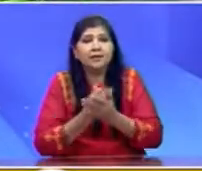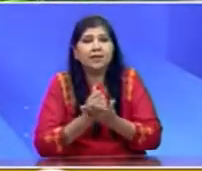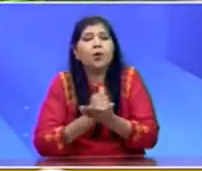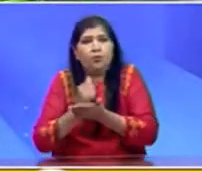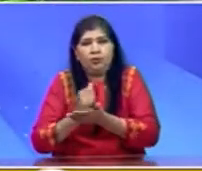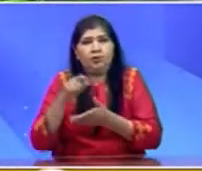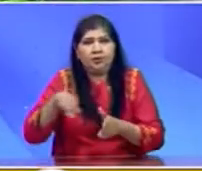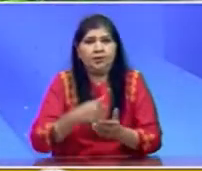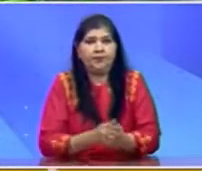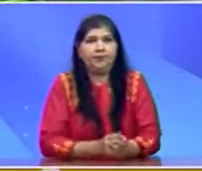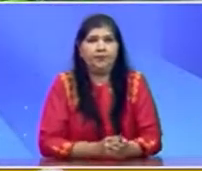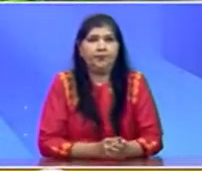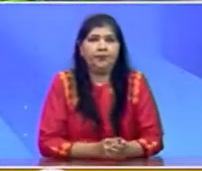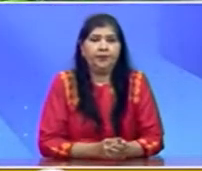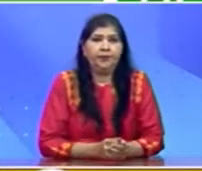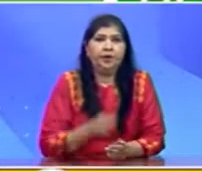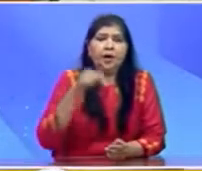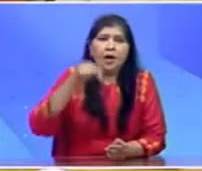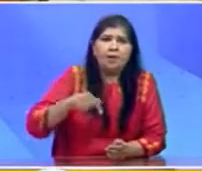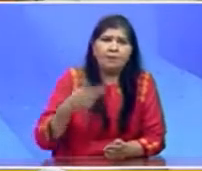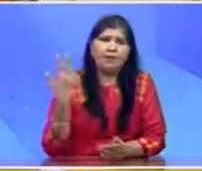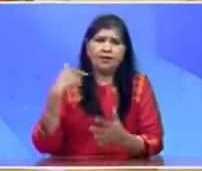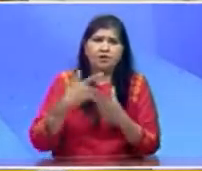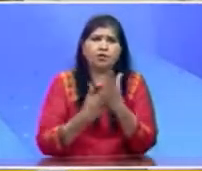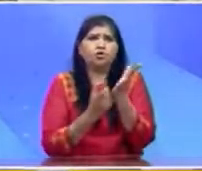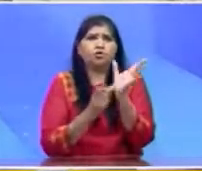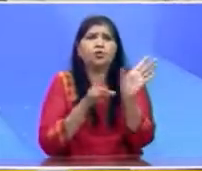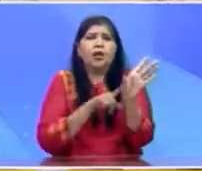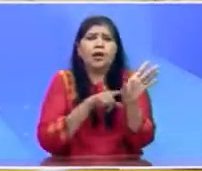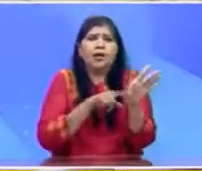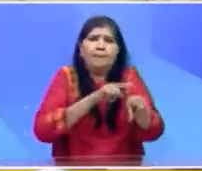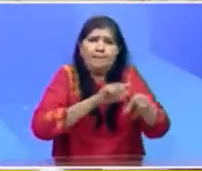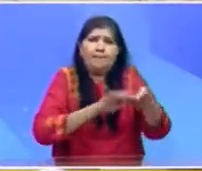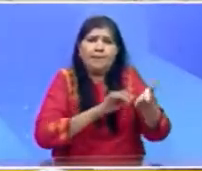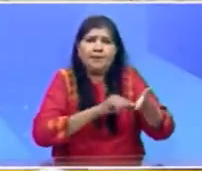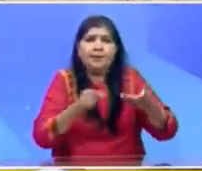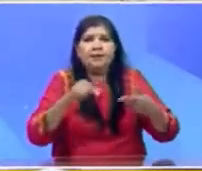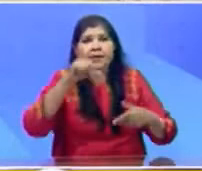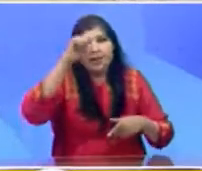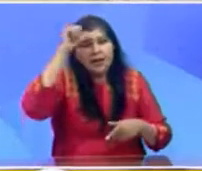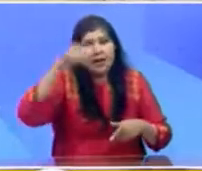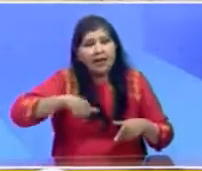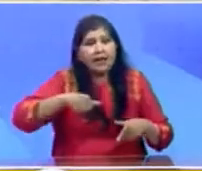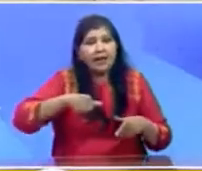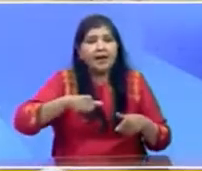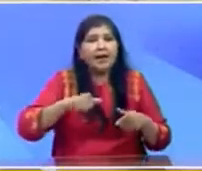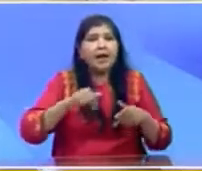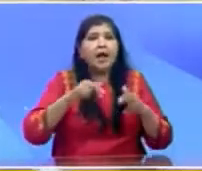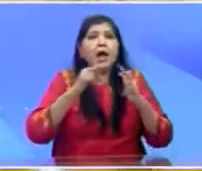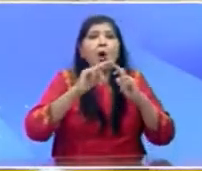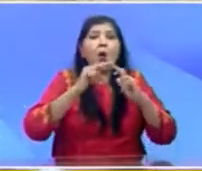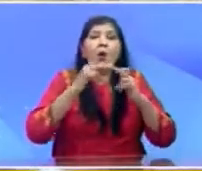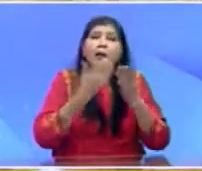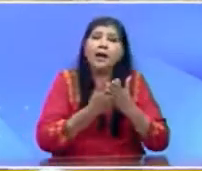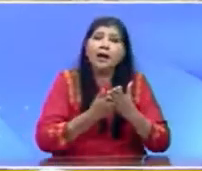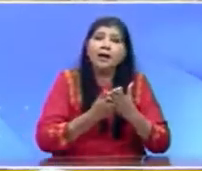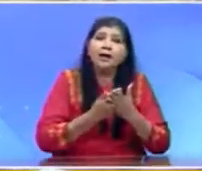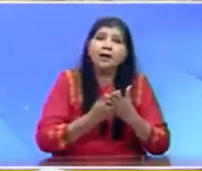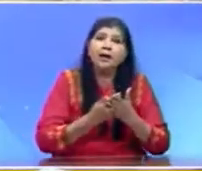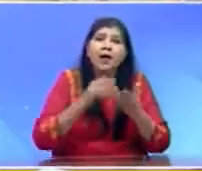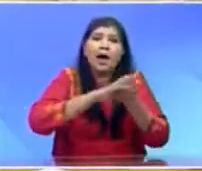हुआ है। अभी अभी जुलाई महीने में इंडियन वर्चुअल हर्बेरियम को लॉन्च किया